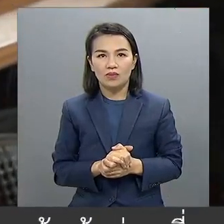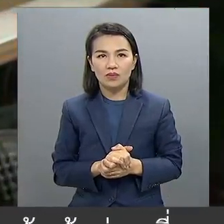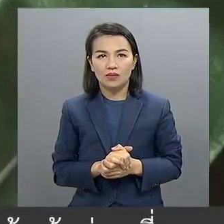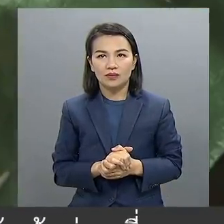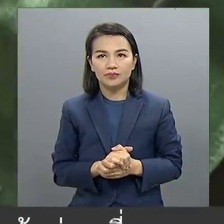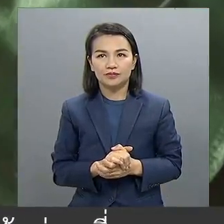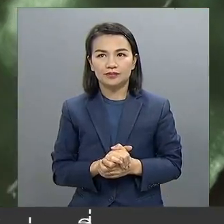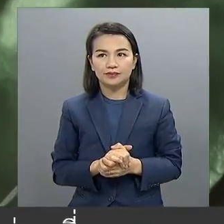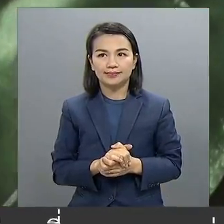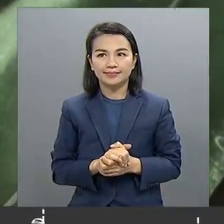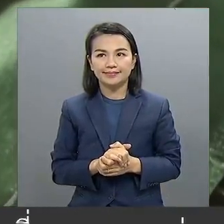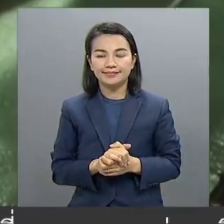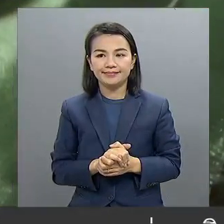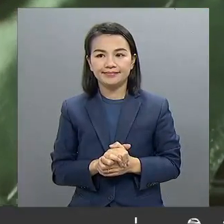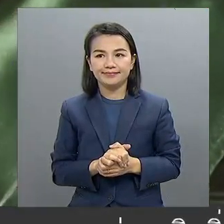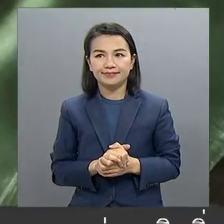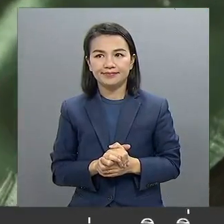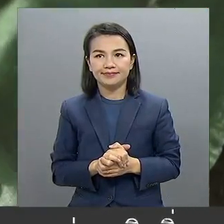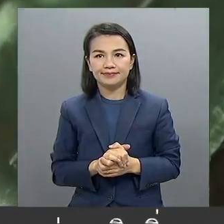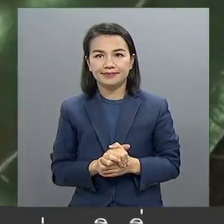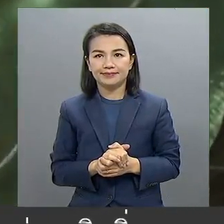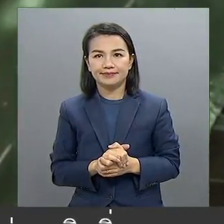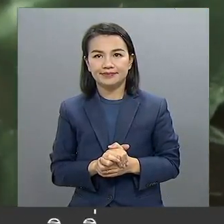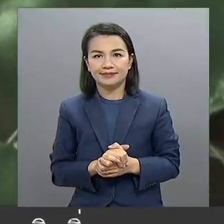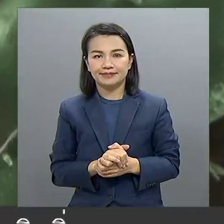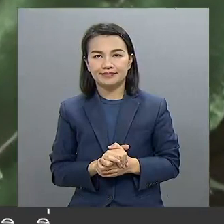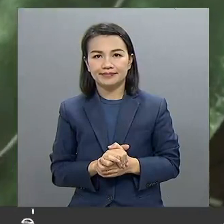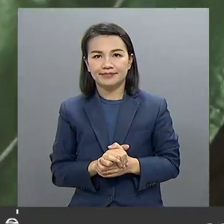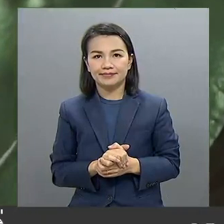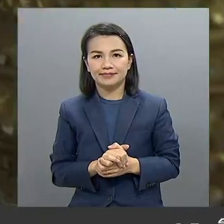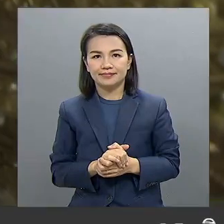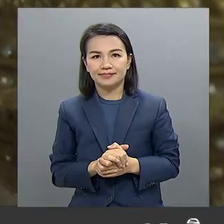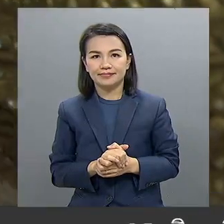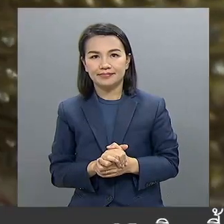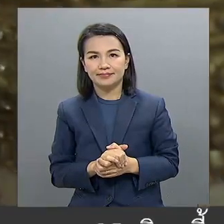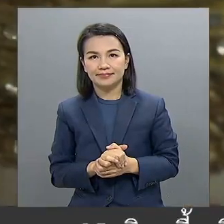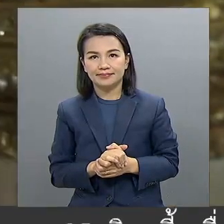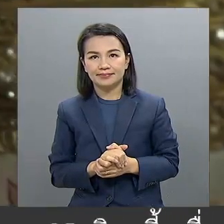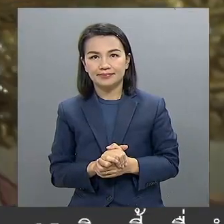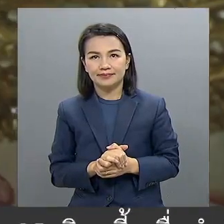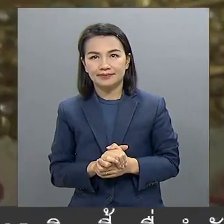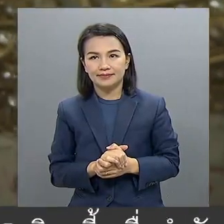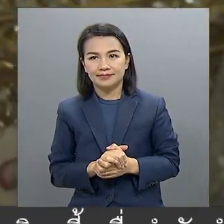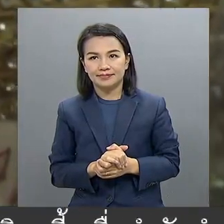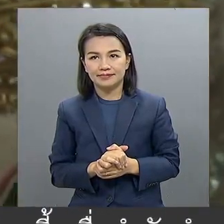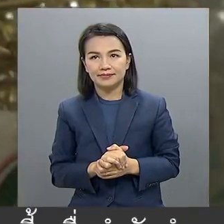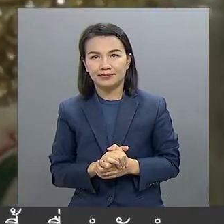เอ่ามคค วันทใสก็ ชกน